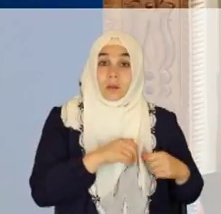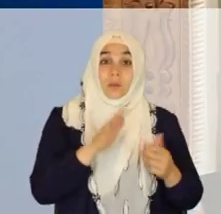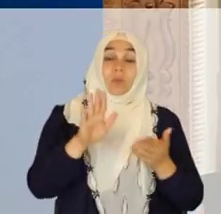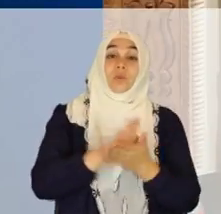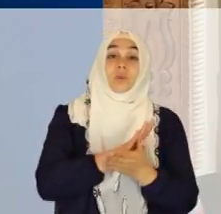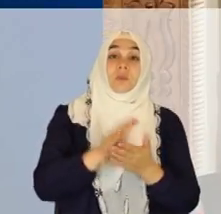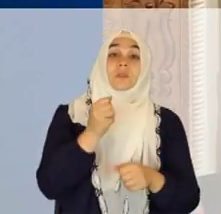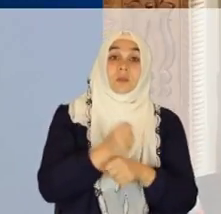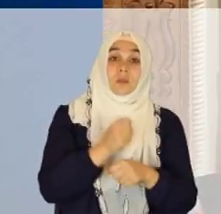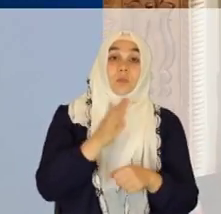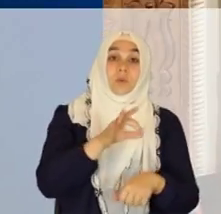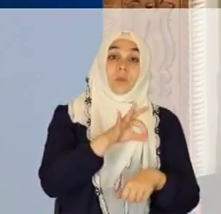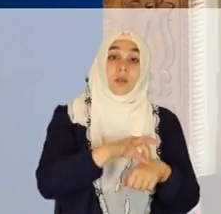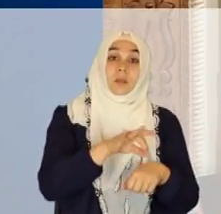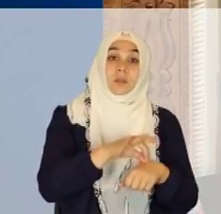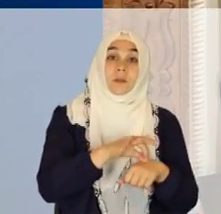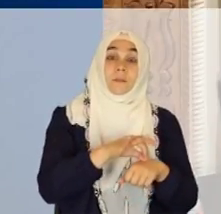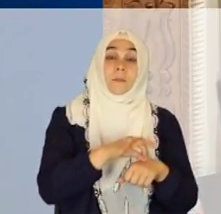yuvilishi uchun xizmat qiladi.